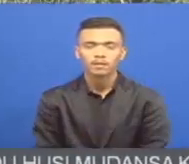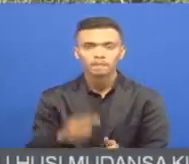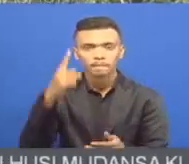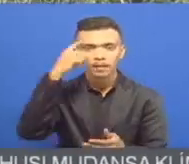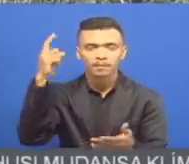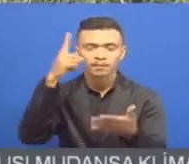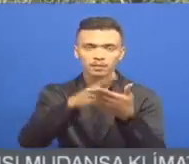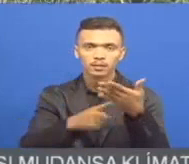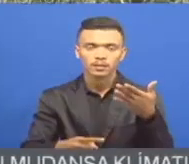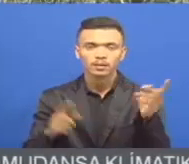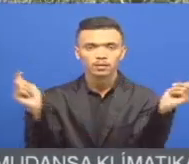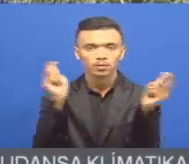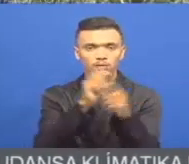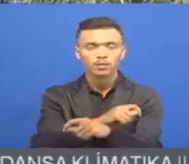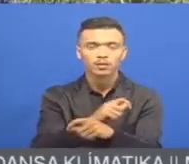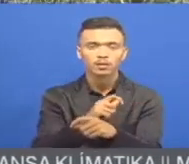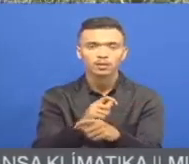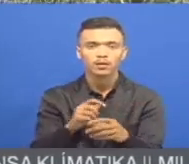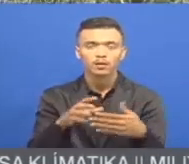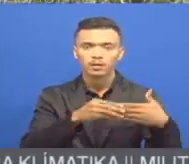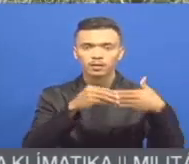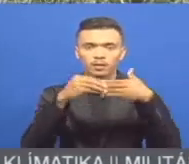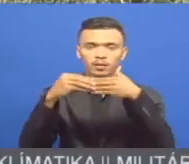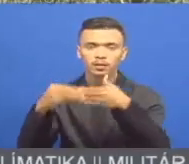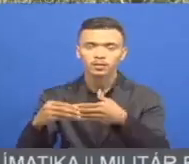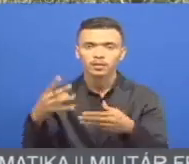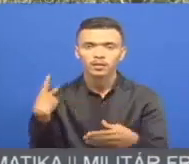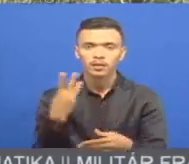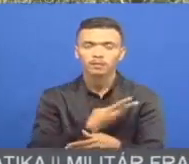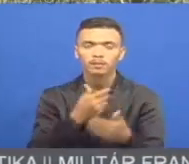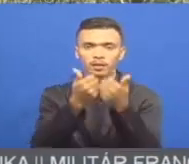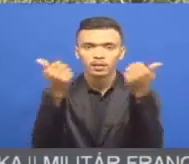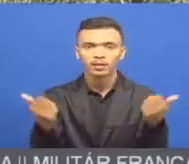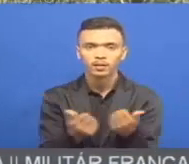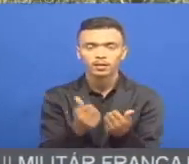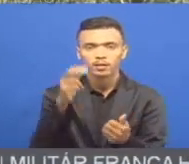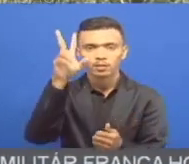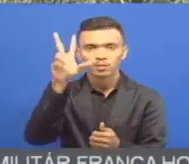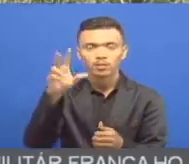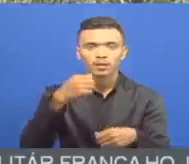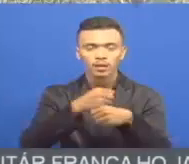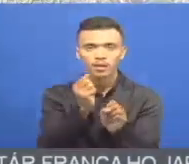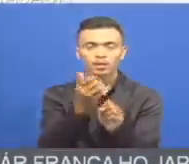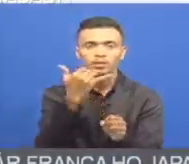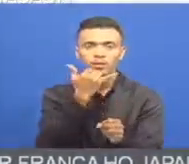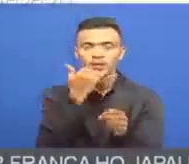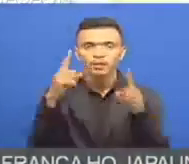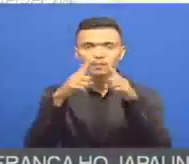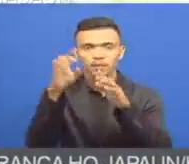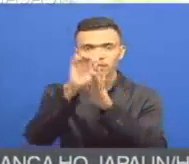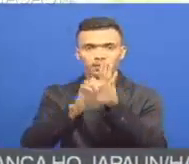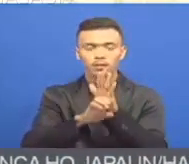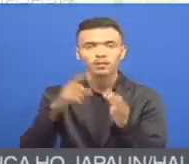saida ma troka malu be be ki bot ne mas hami alde tolu ne keta al sala rumo ba istadu ka